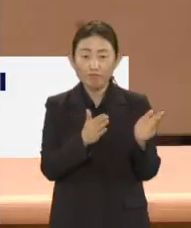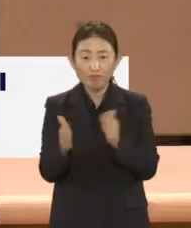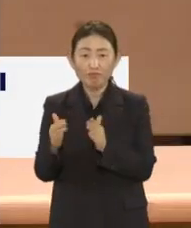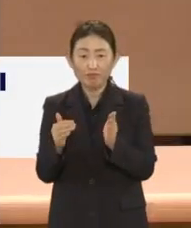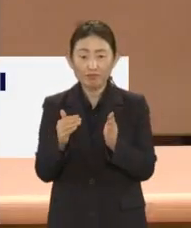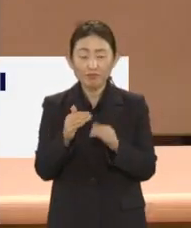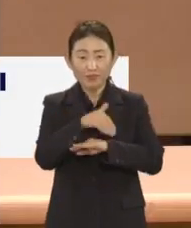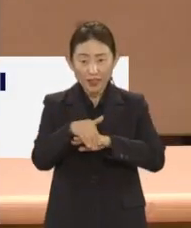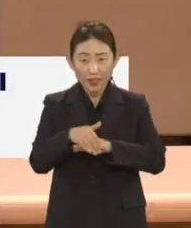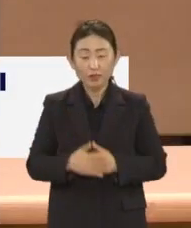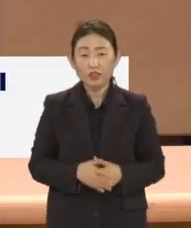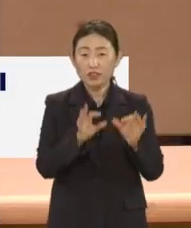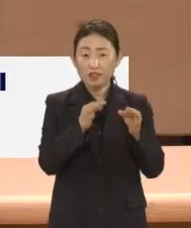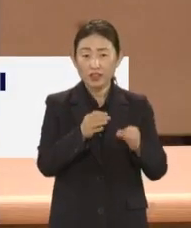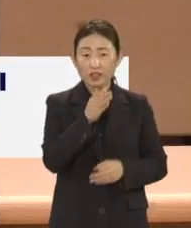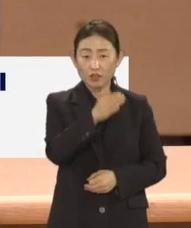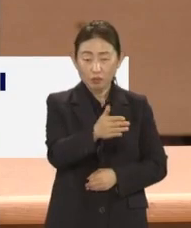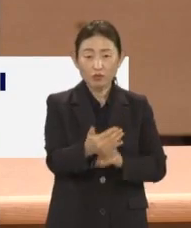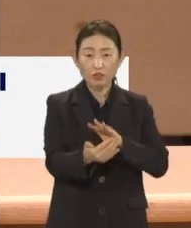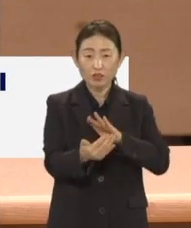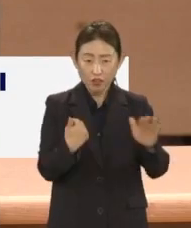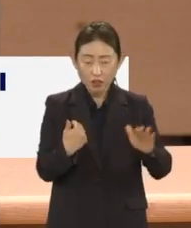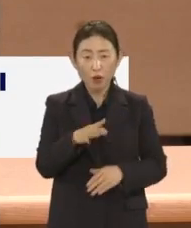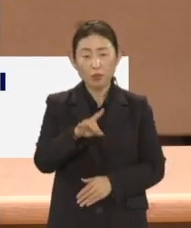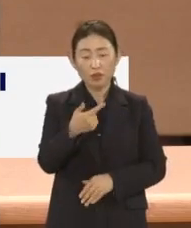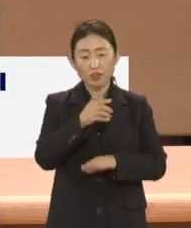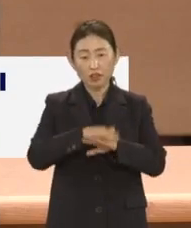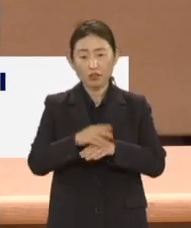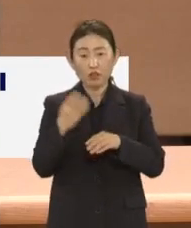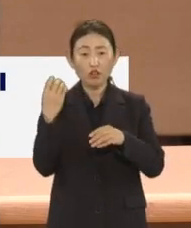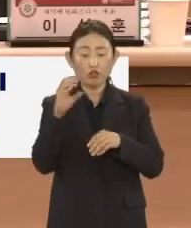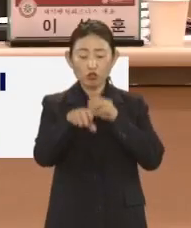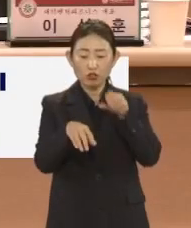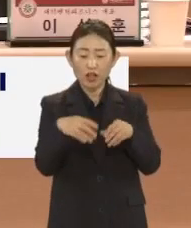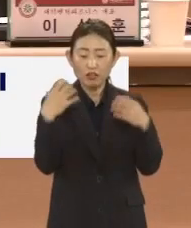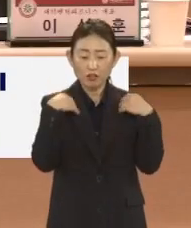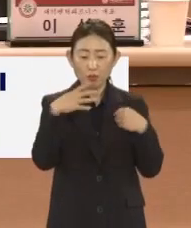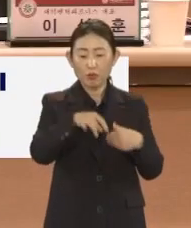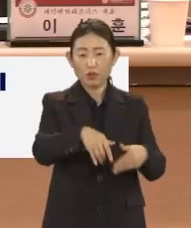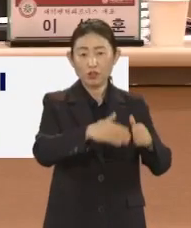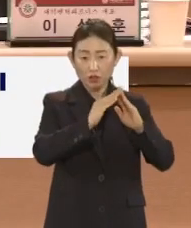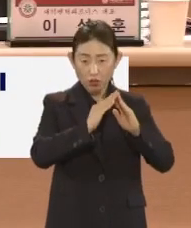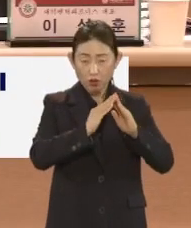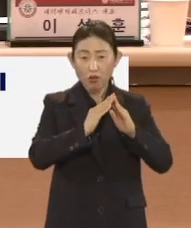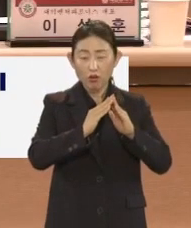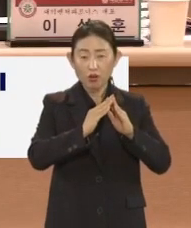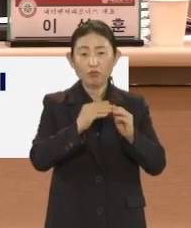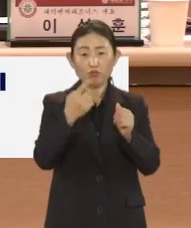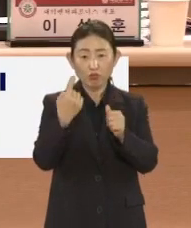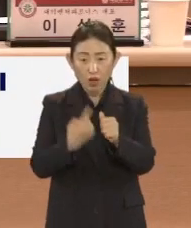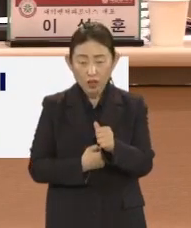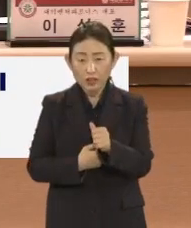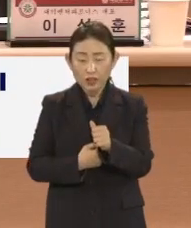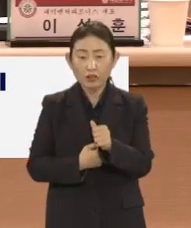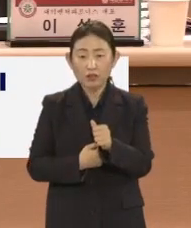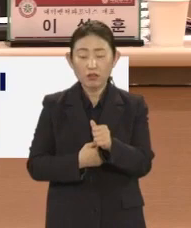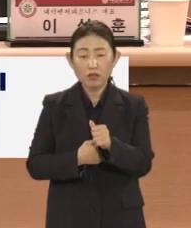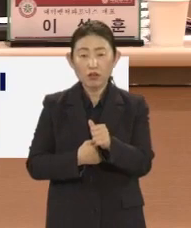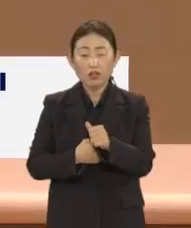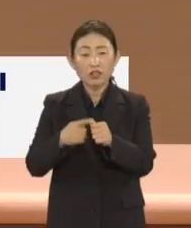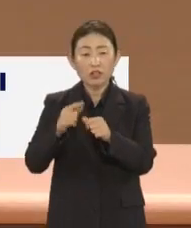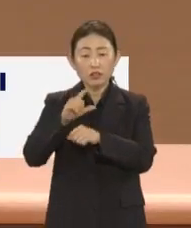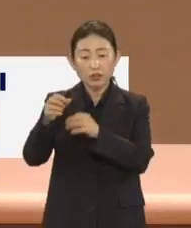대전시는 은행 설립 전단계로 연내의 대전 투자청을 설립한 뒤 한국지방행정연구원의 타당성 검증을